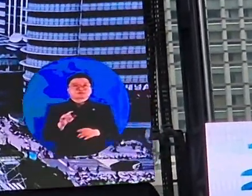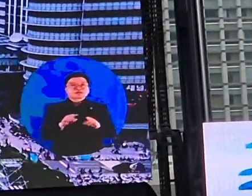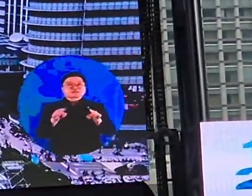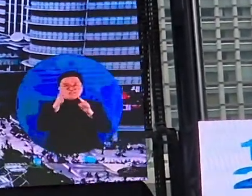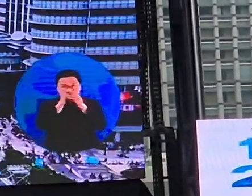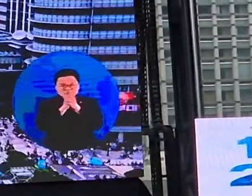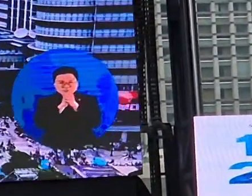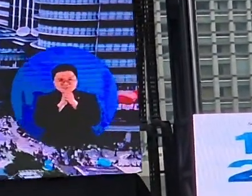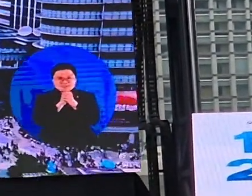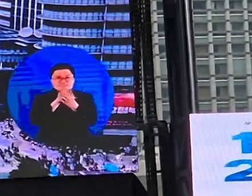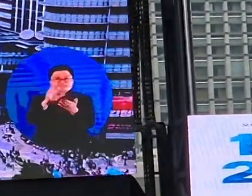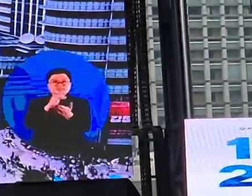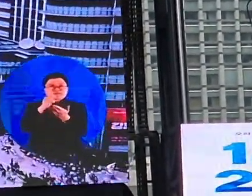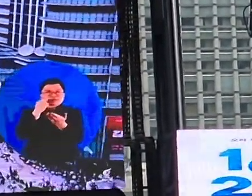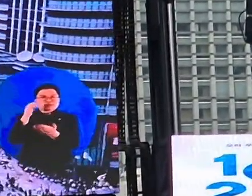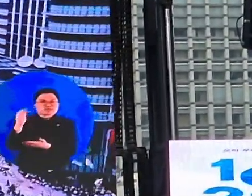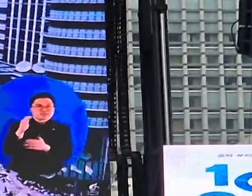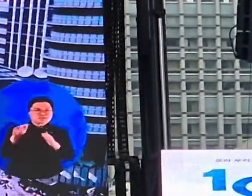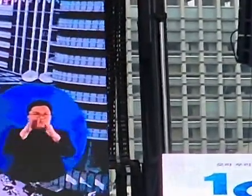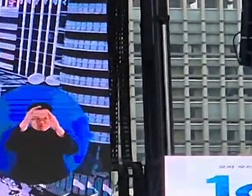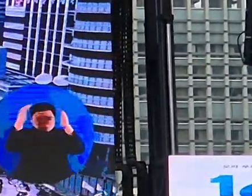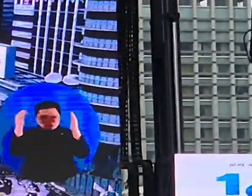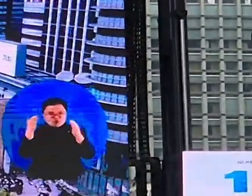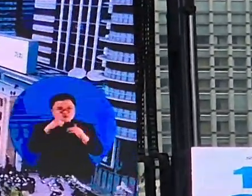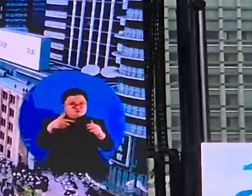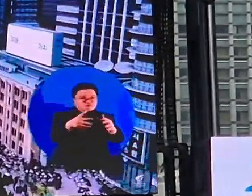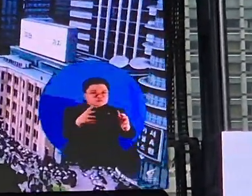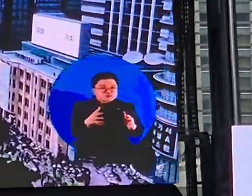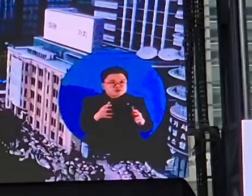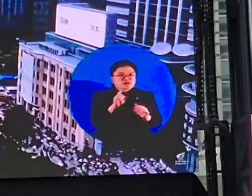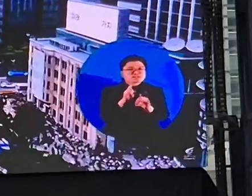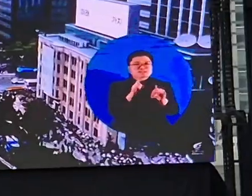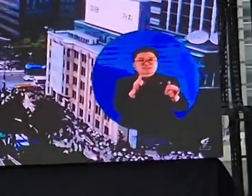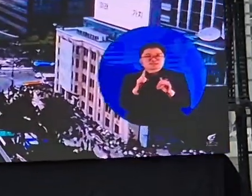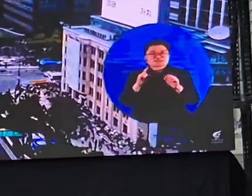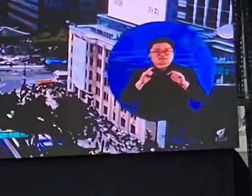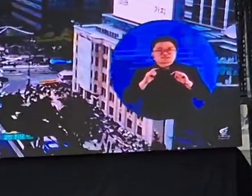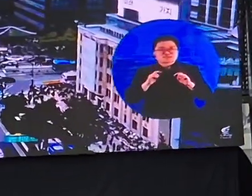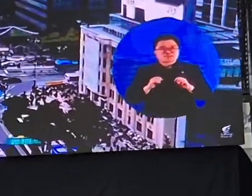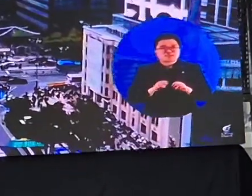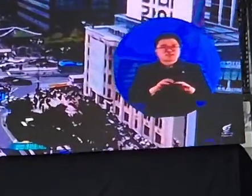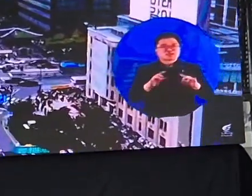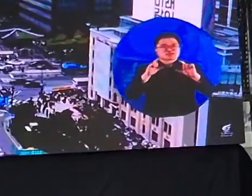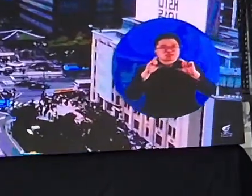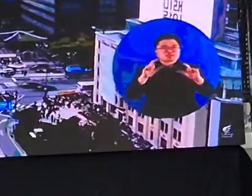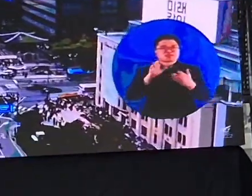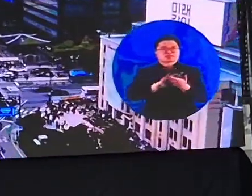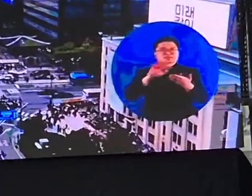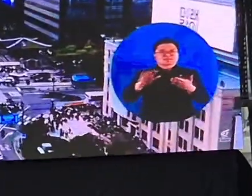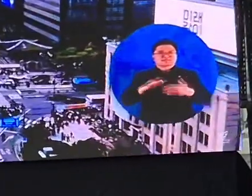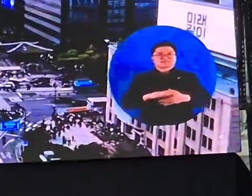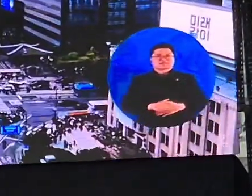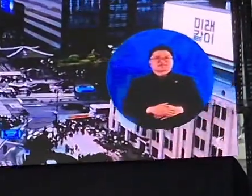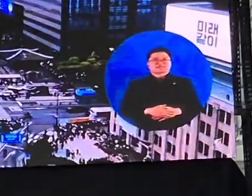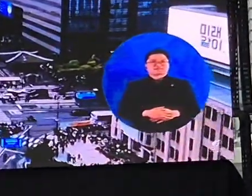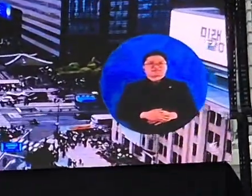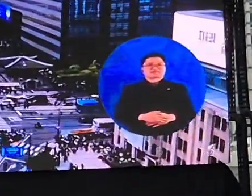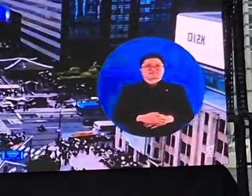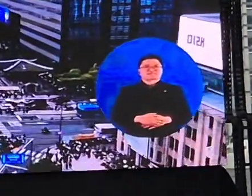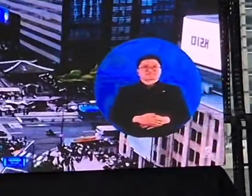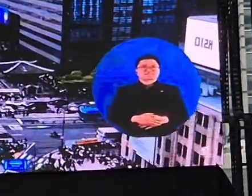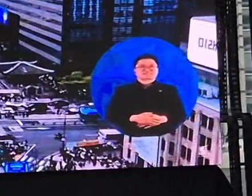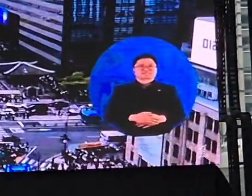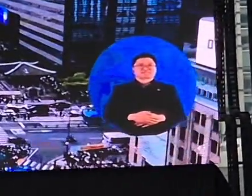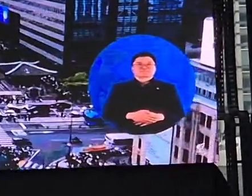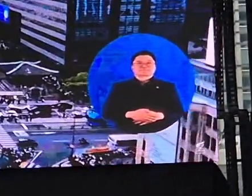때 그리스도의 영광이 모든 민족에게 비칠 것임을 선포합니다. By prayer the Holy Spirit will ignite love